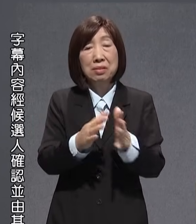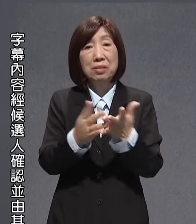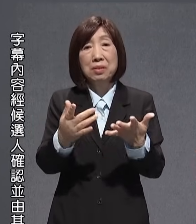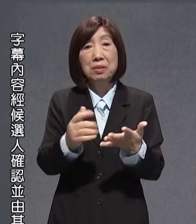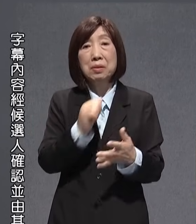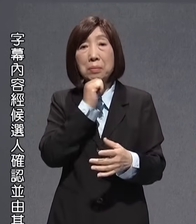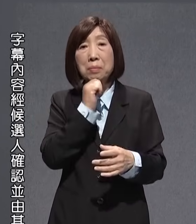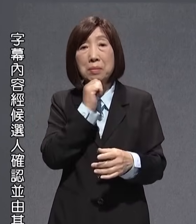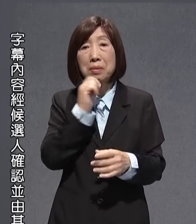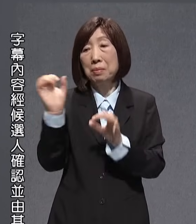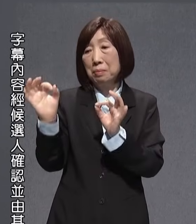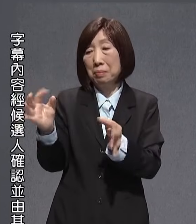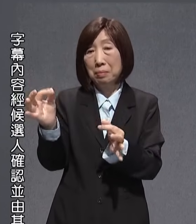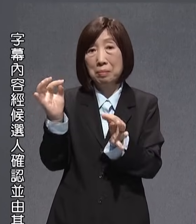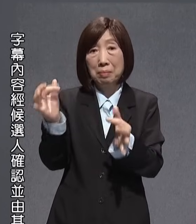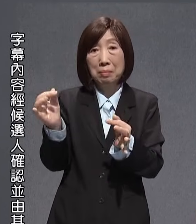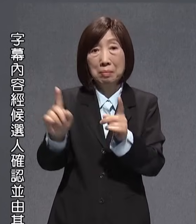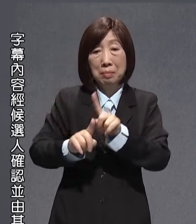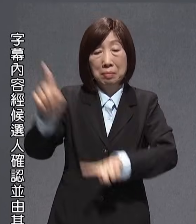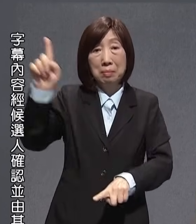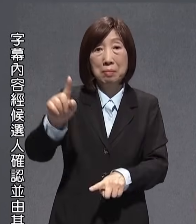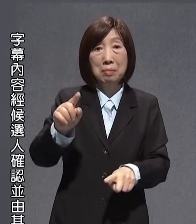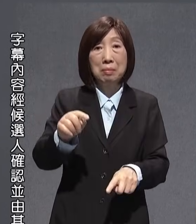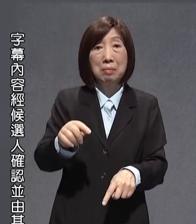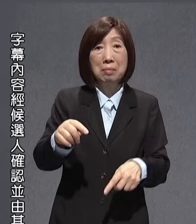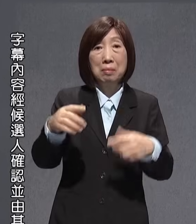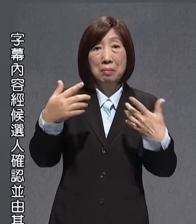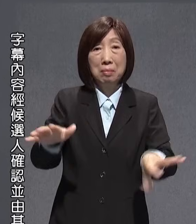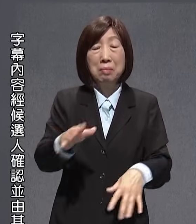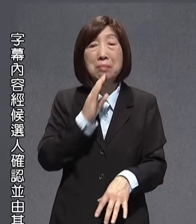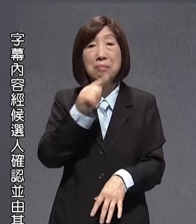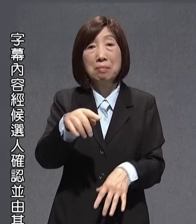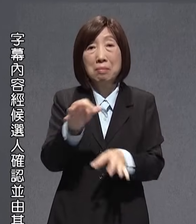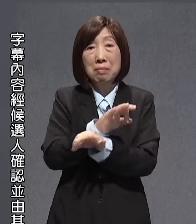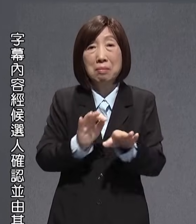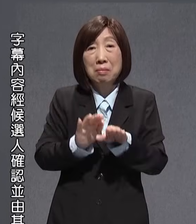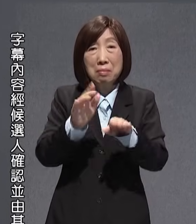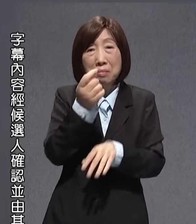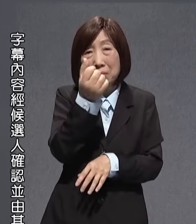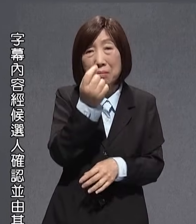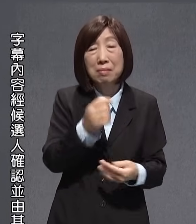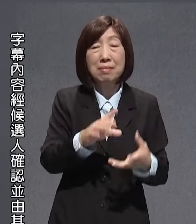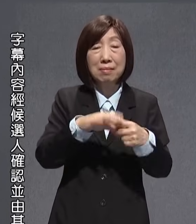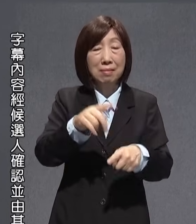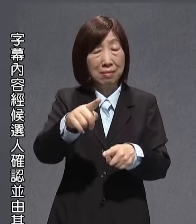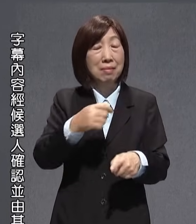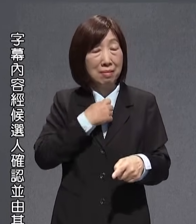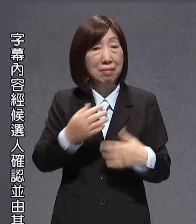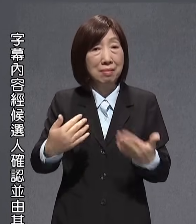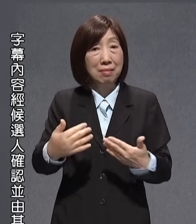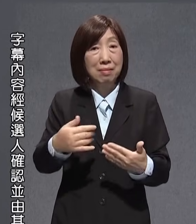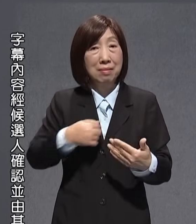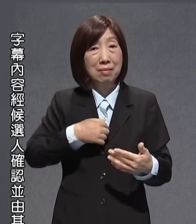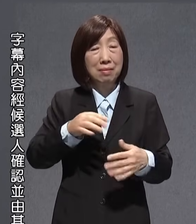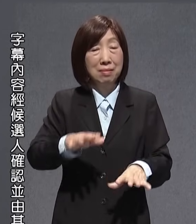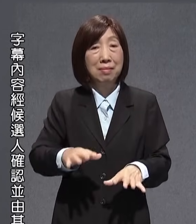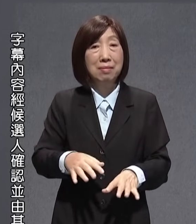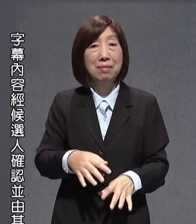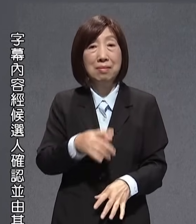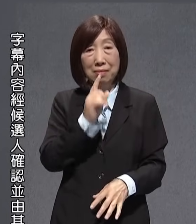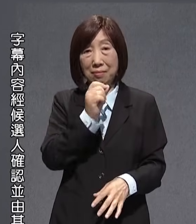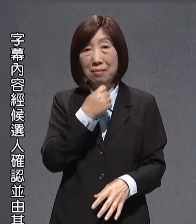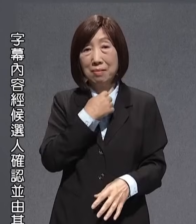富差距6.15倍，14年的经济成长你想给，你爱知道这个代志，所以我今天要讲我今天讲的